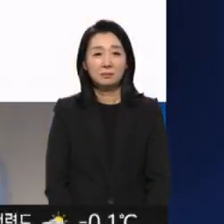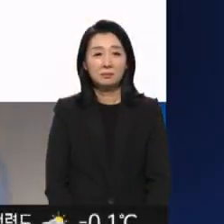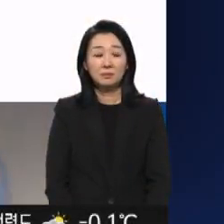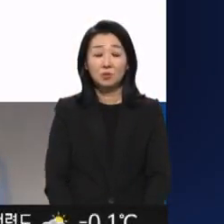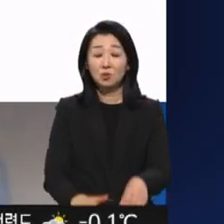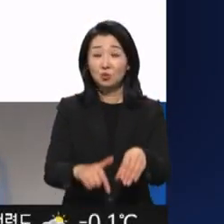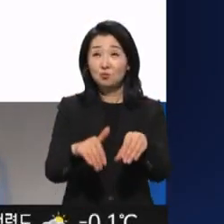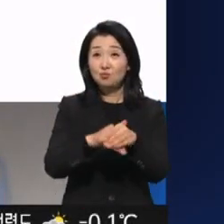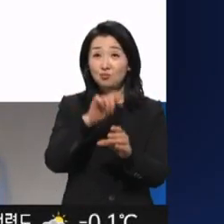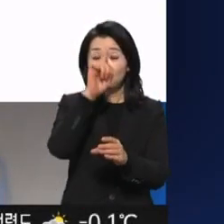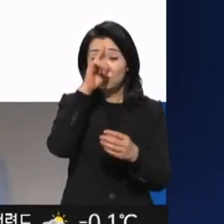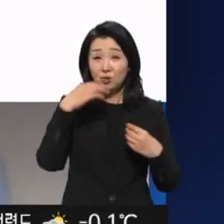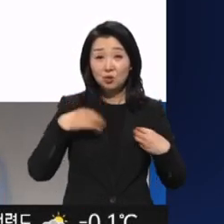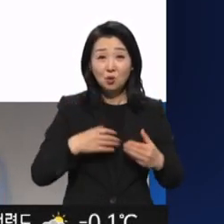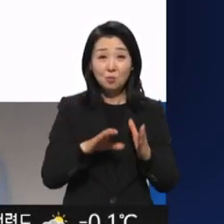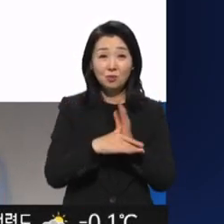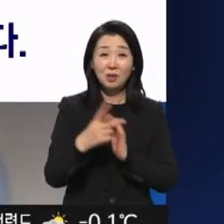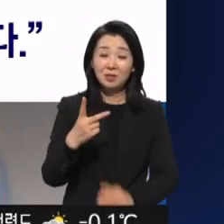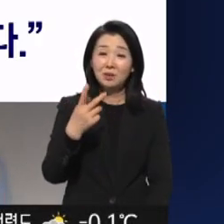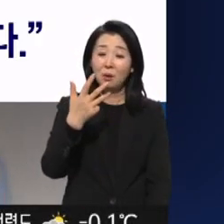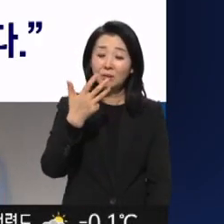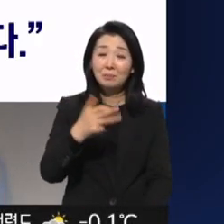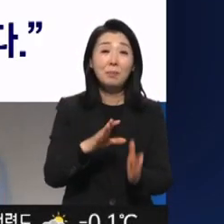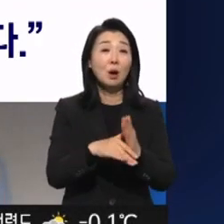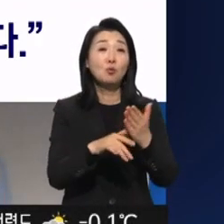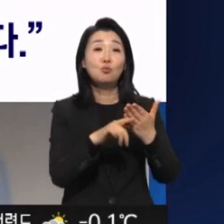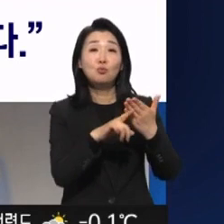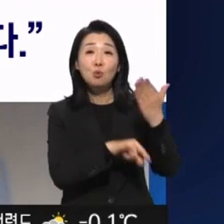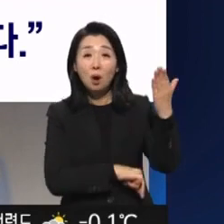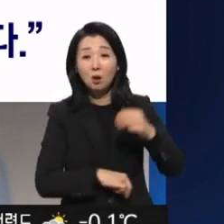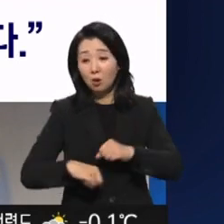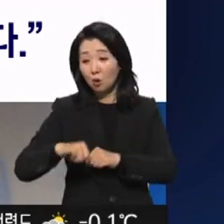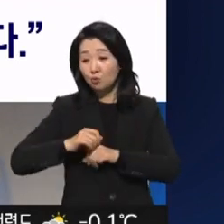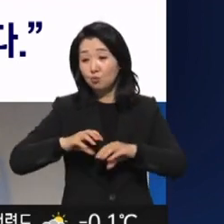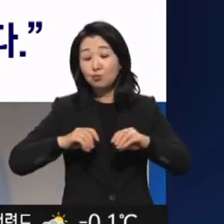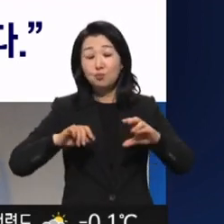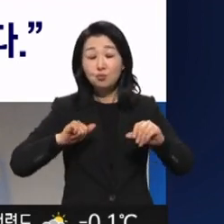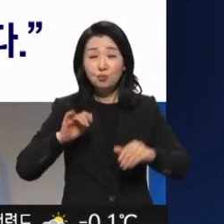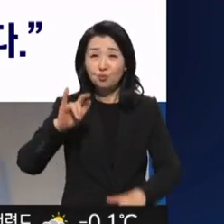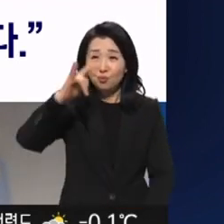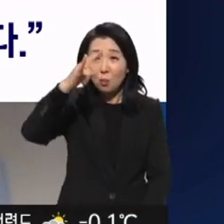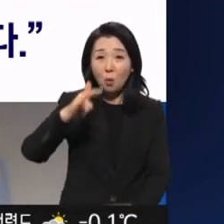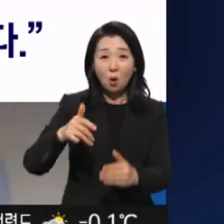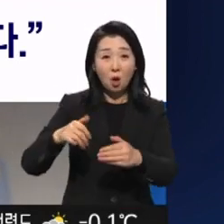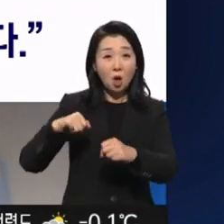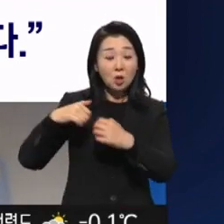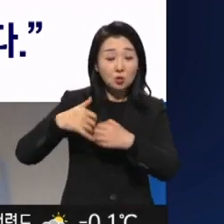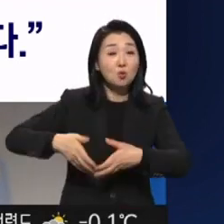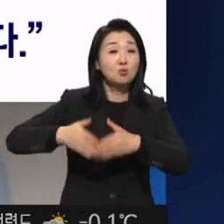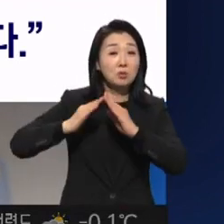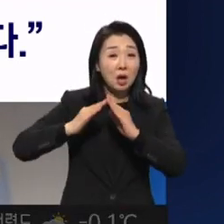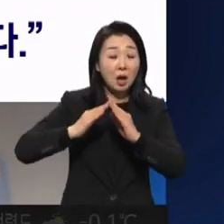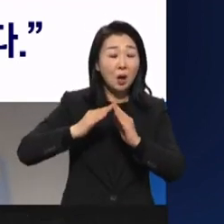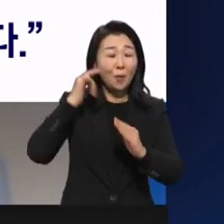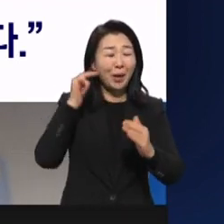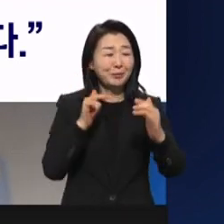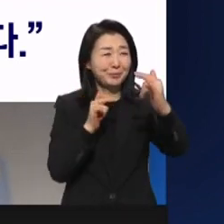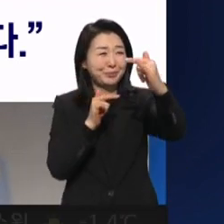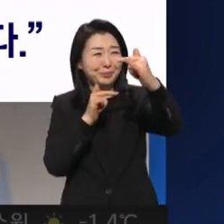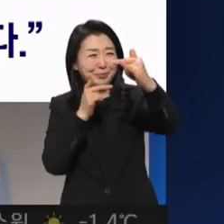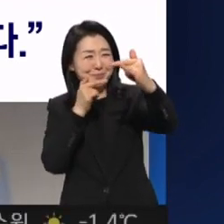문재인 정부 시절이던 2018년 9월, 육군은 드론보 전투단을 창설했습니다. 초소형 드론을 잡는